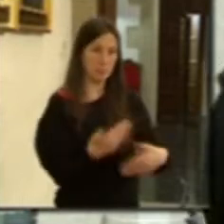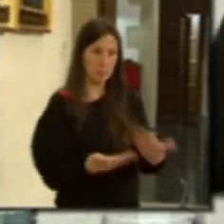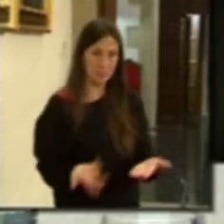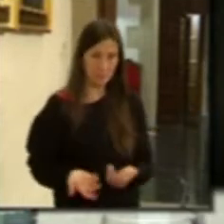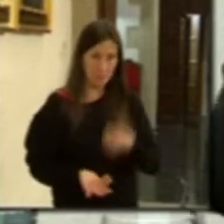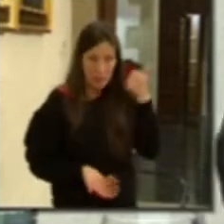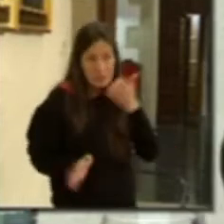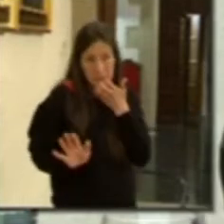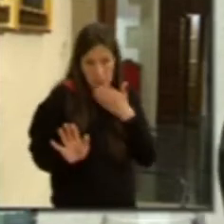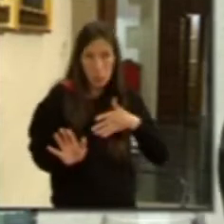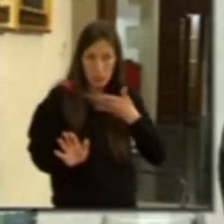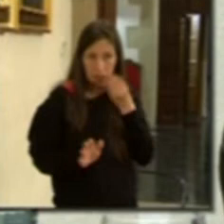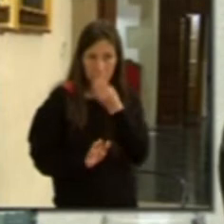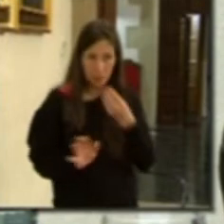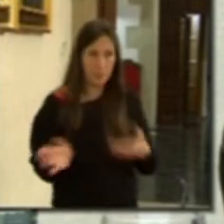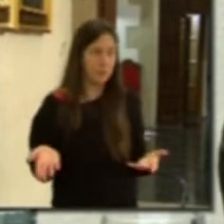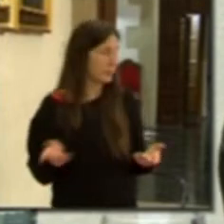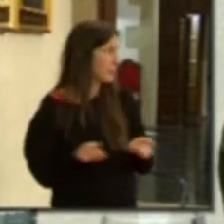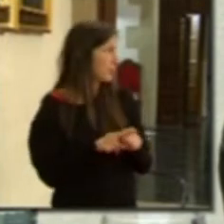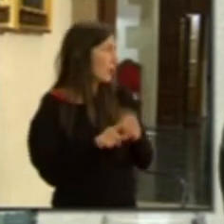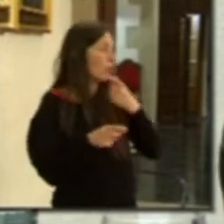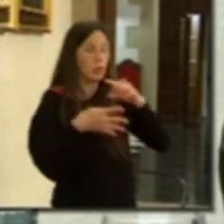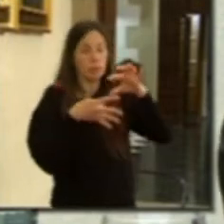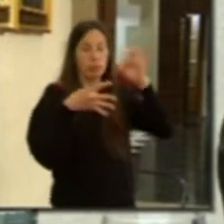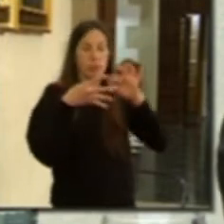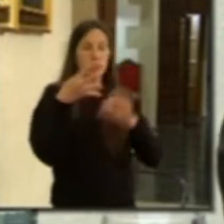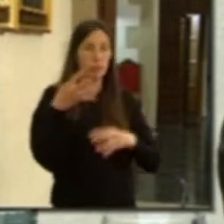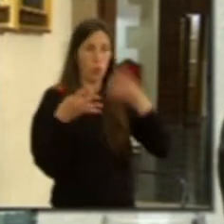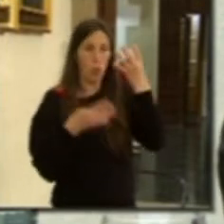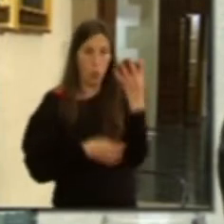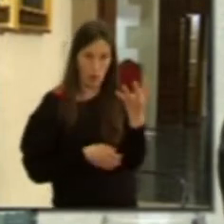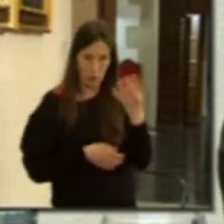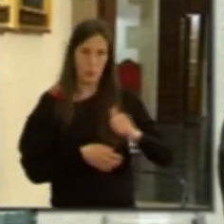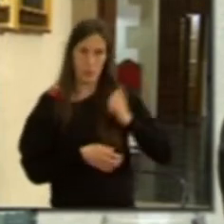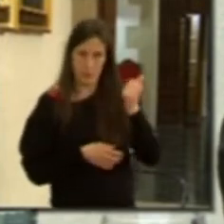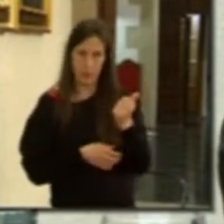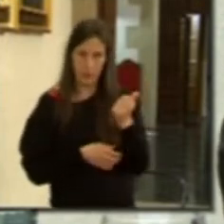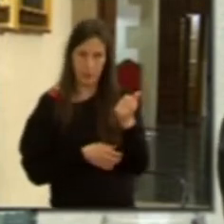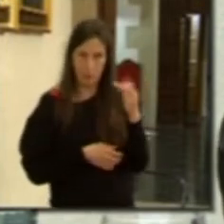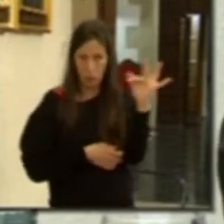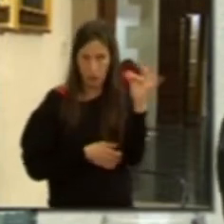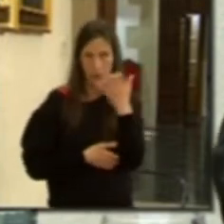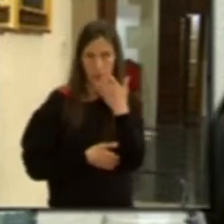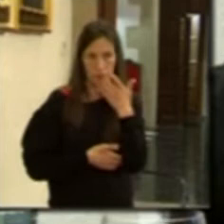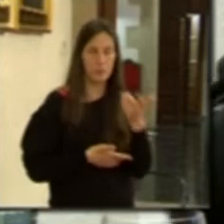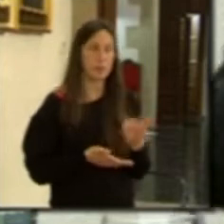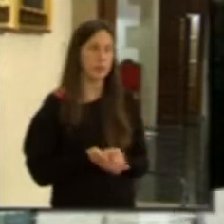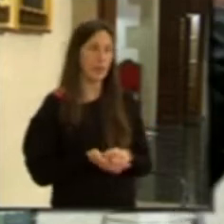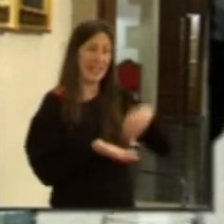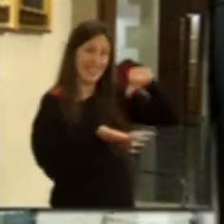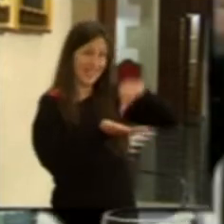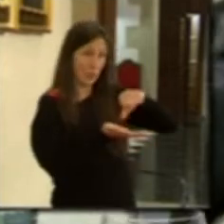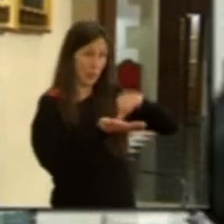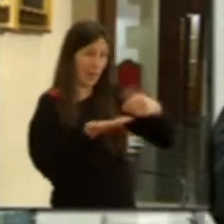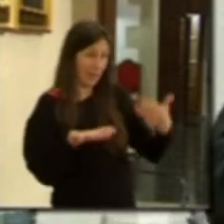en podria dir moltes més, i són les que ara us desenvoluparé. Cal repensar les ciutats, estem davant de